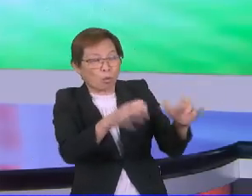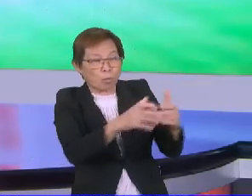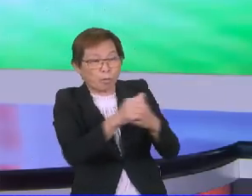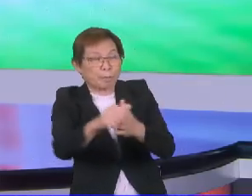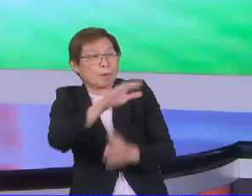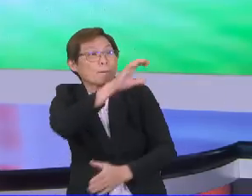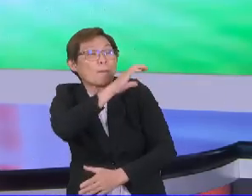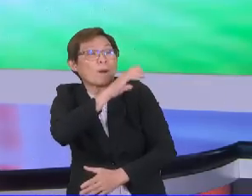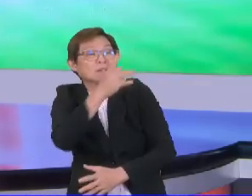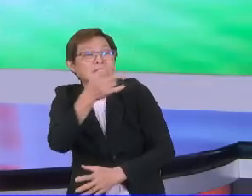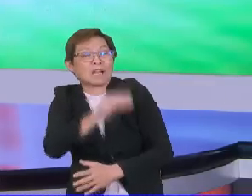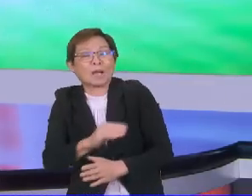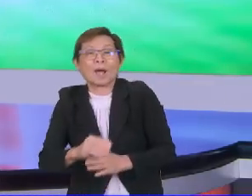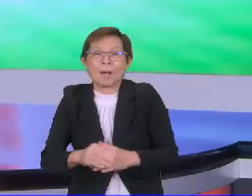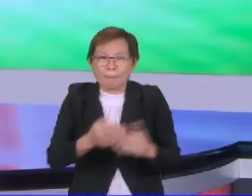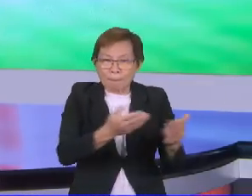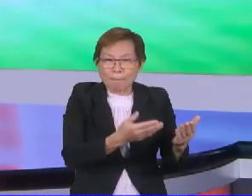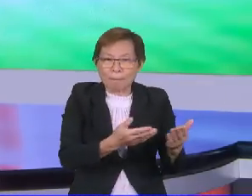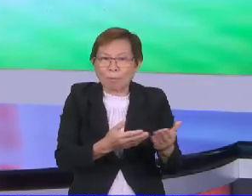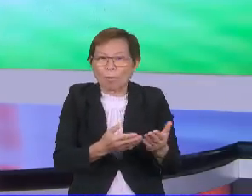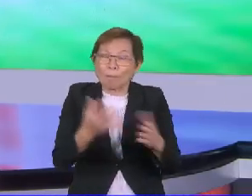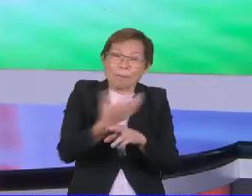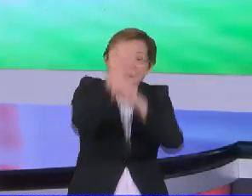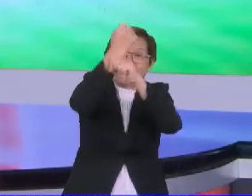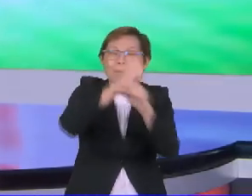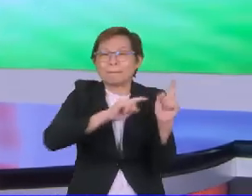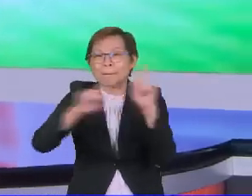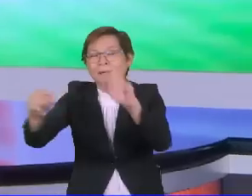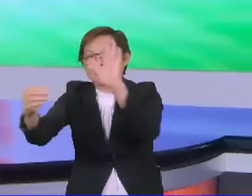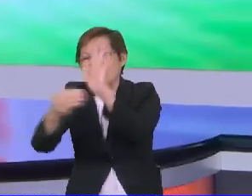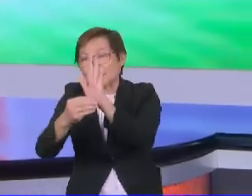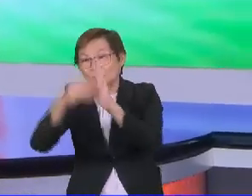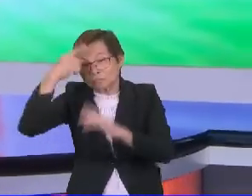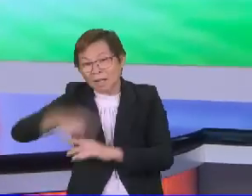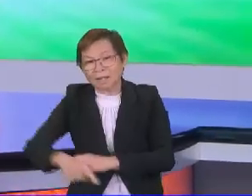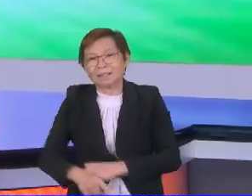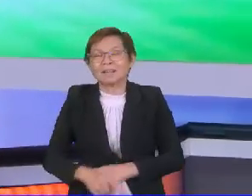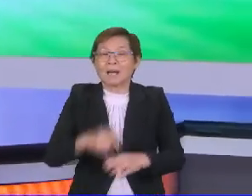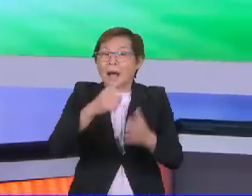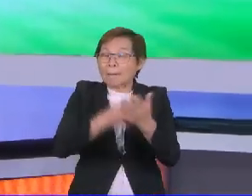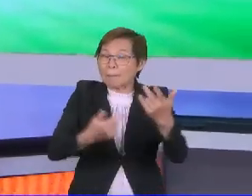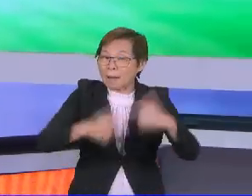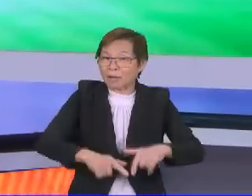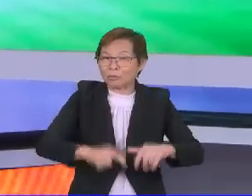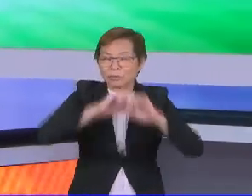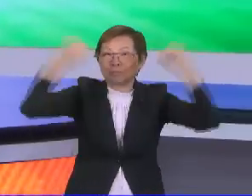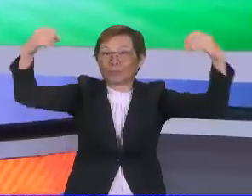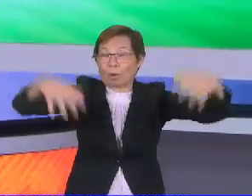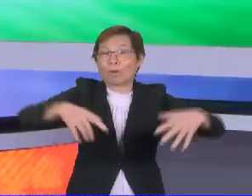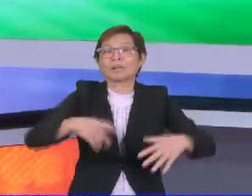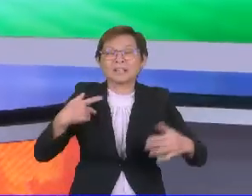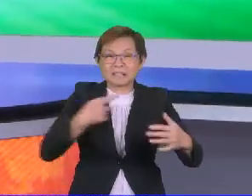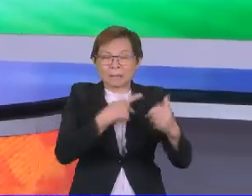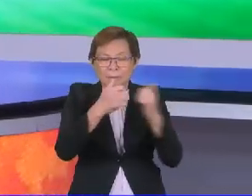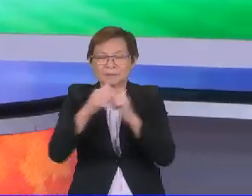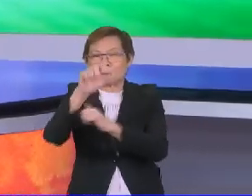membawa bekal nanti untuk mendapatkan suasana di pekarangan Stadion kita terus bersama wartawan Alif kamano